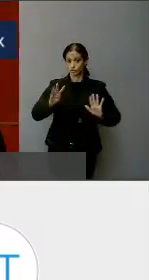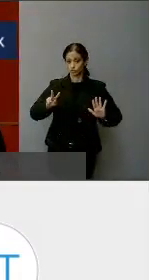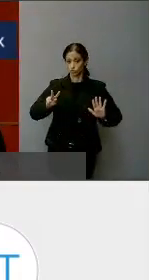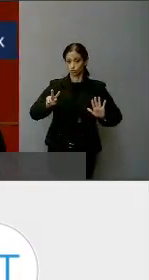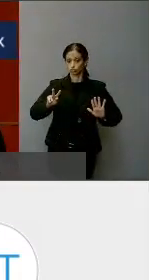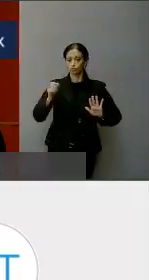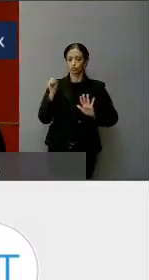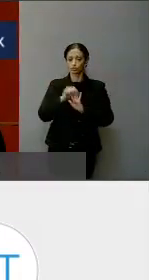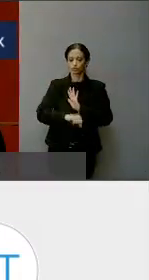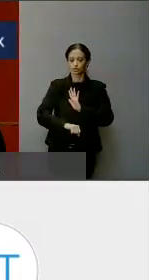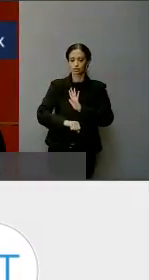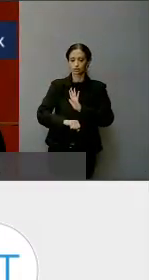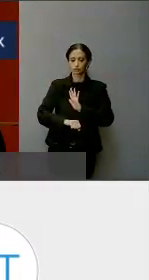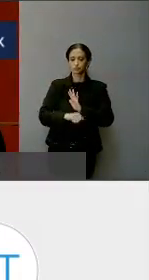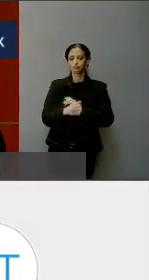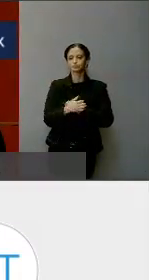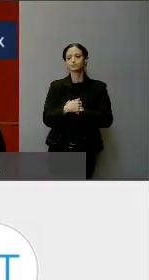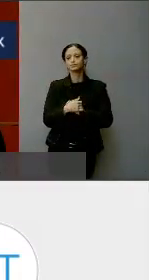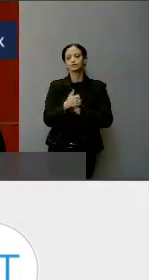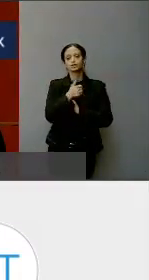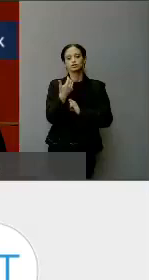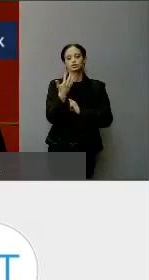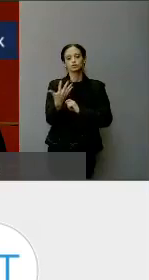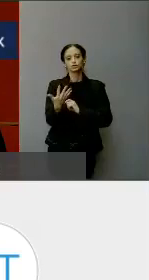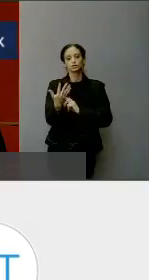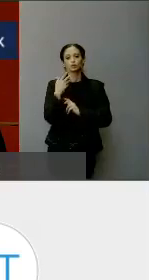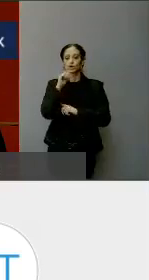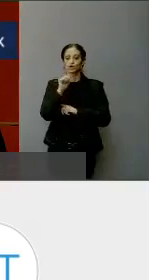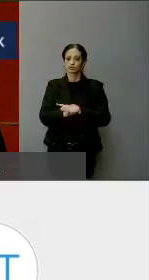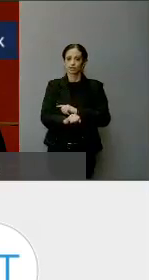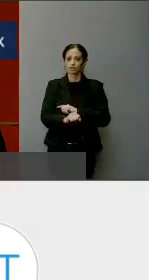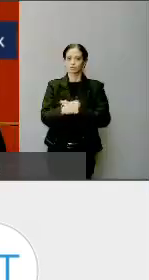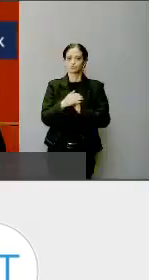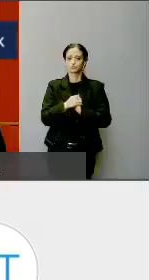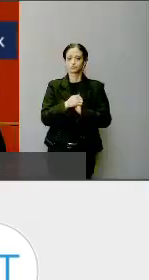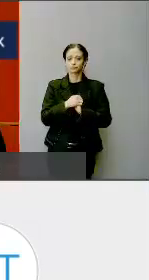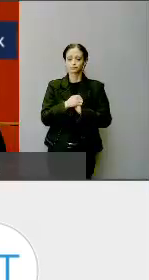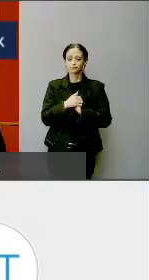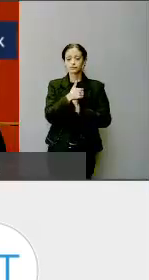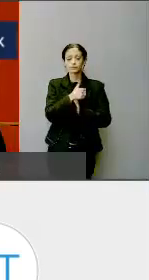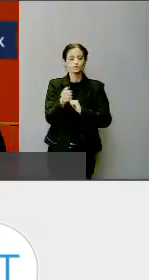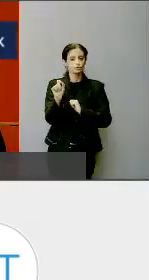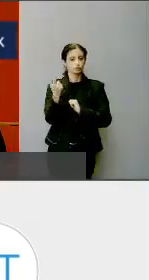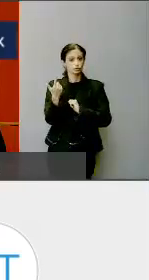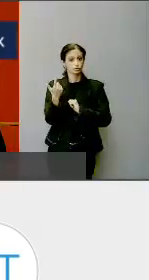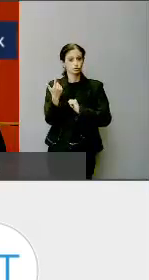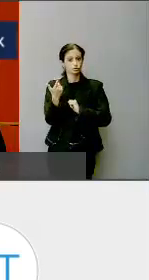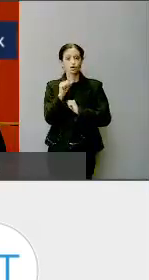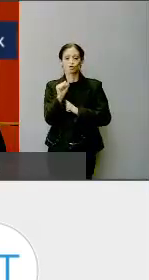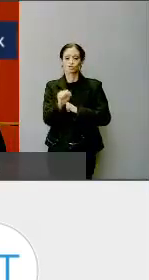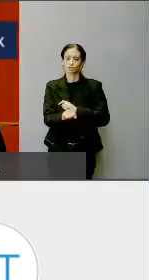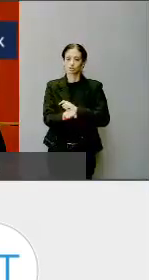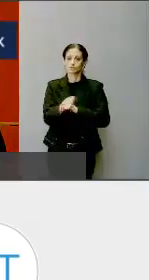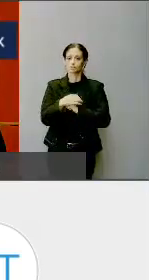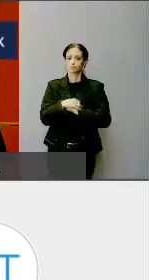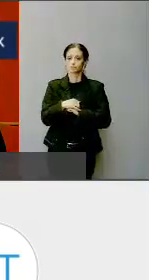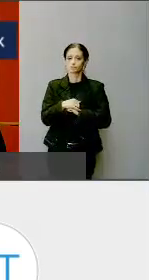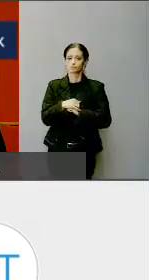98 mario cento cile contrario 112 contrario